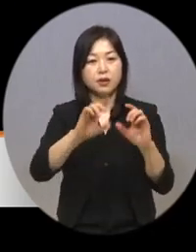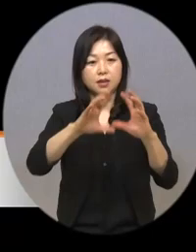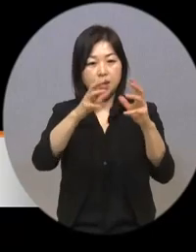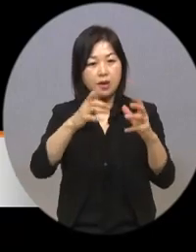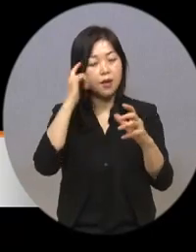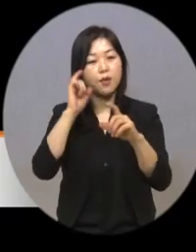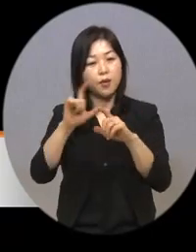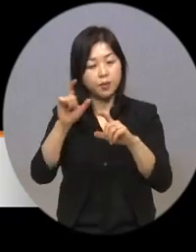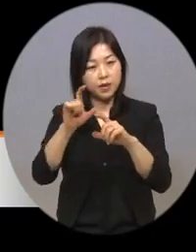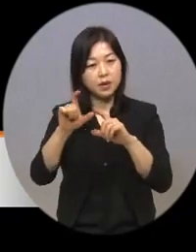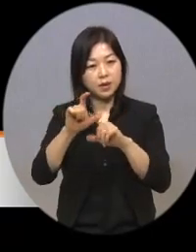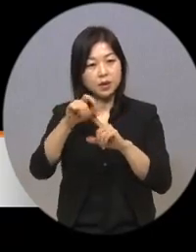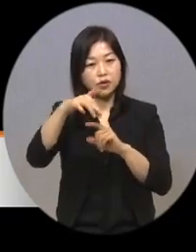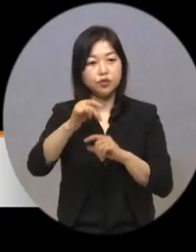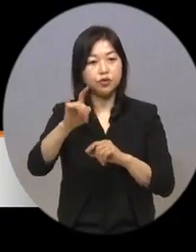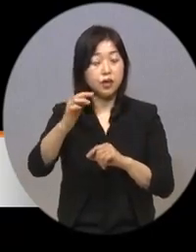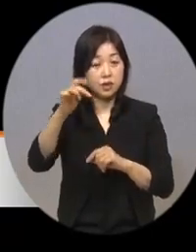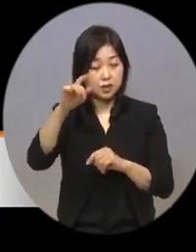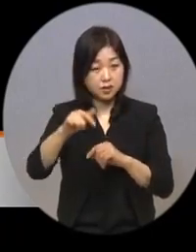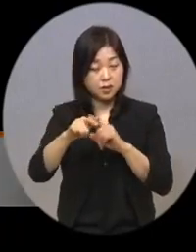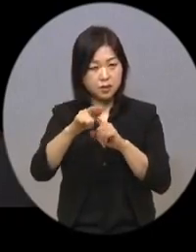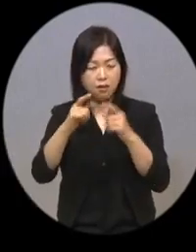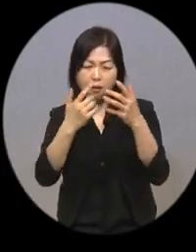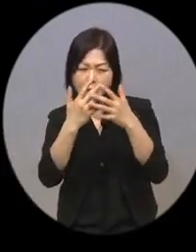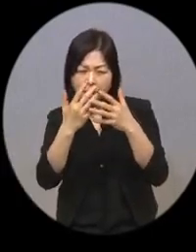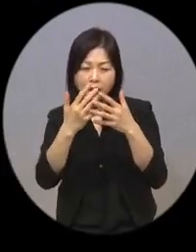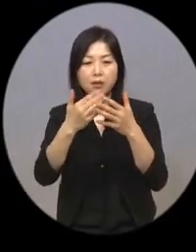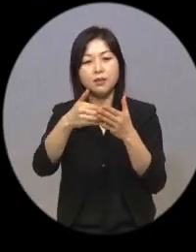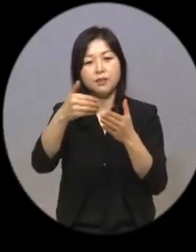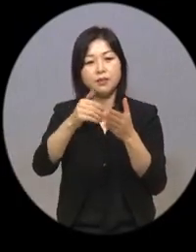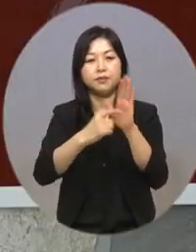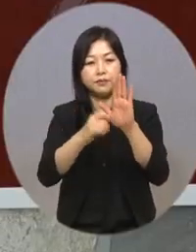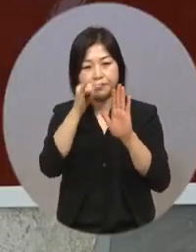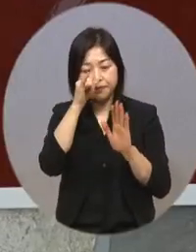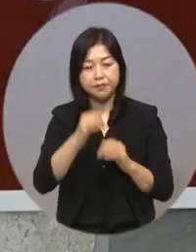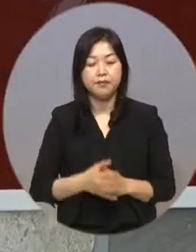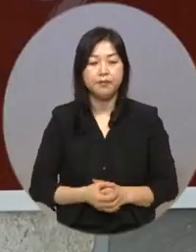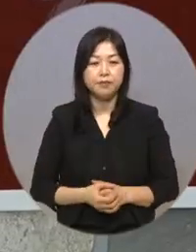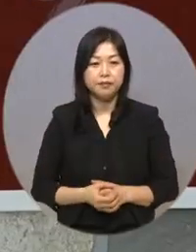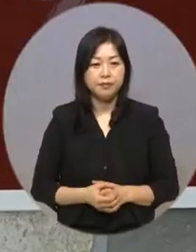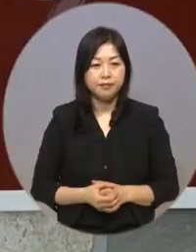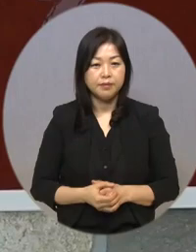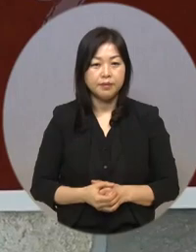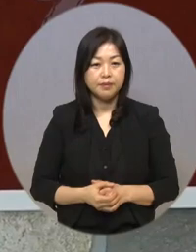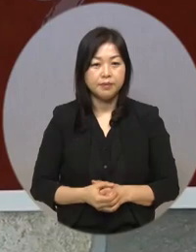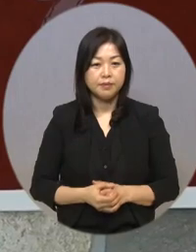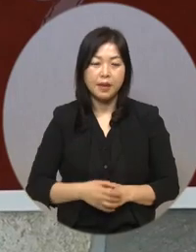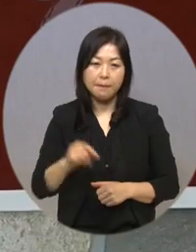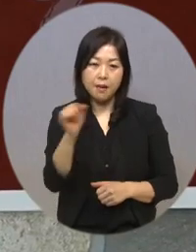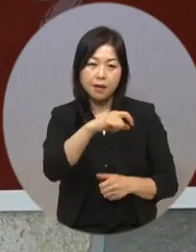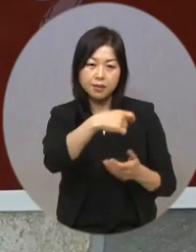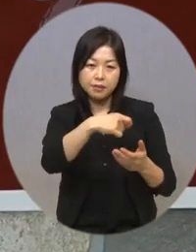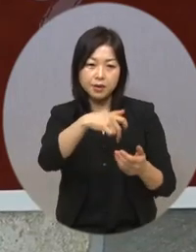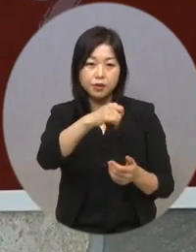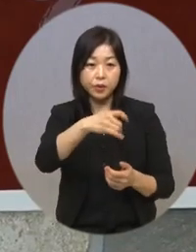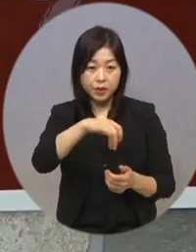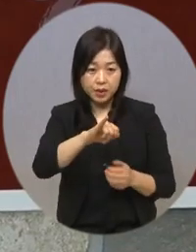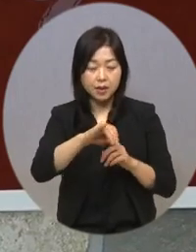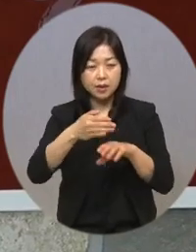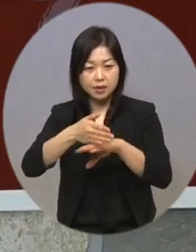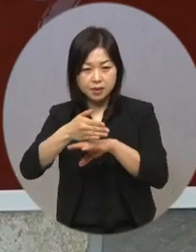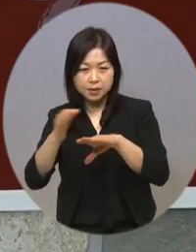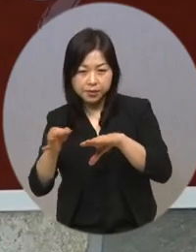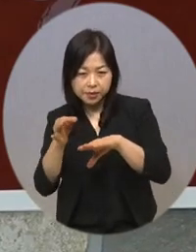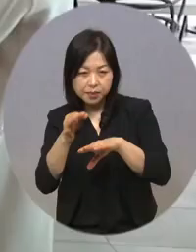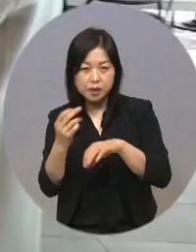고민을 추상적인 이미지로 화폭 속에 녹여냈습니다. 빠른 작업의 크로키와 느림의 과정인